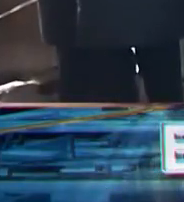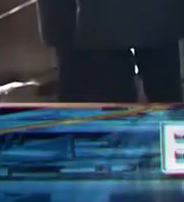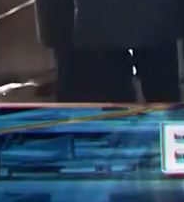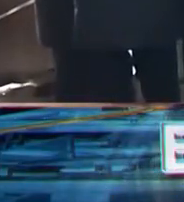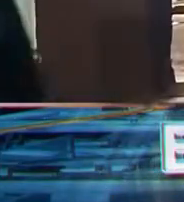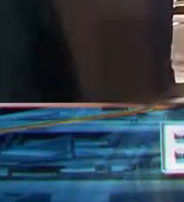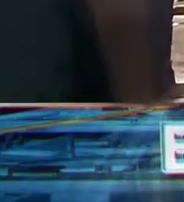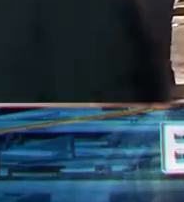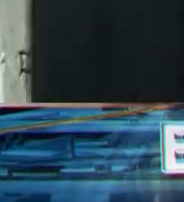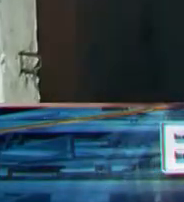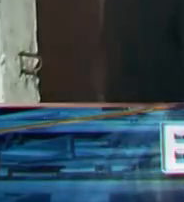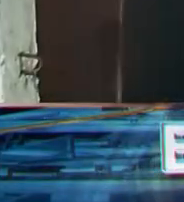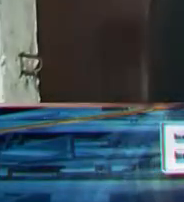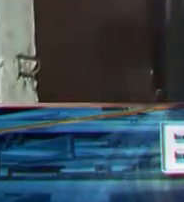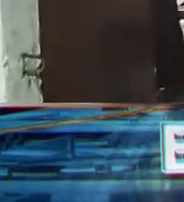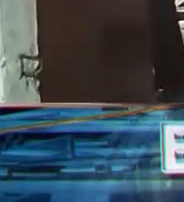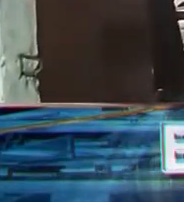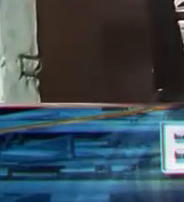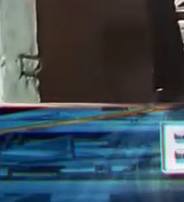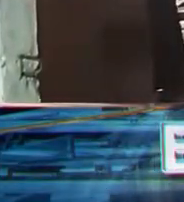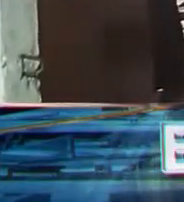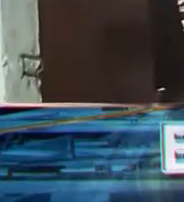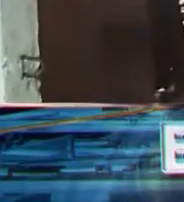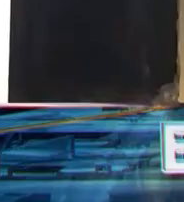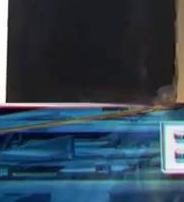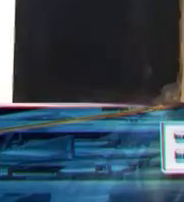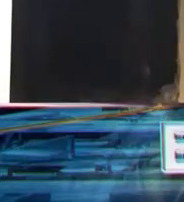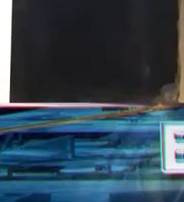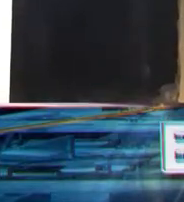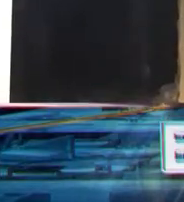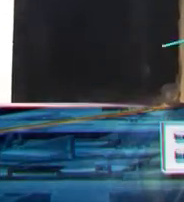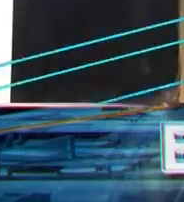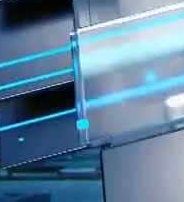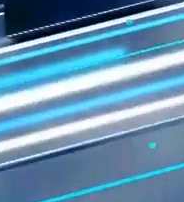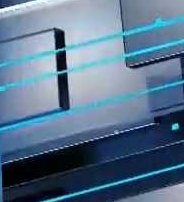Апат айтып келмейді. Талдықорғанда газ баллоны жарылып, 8 адам зардап шекті.